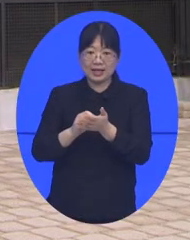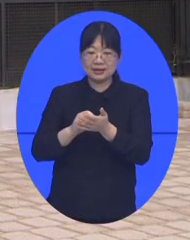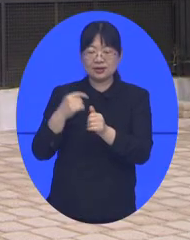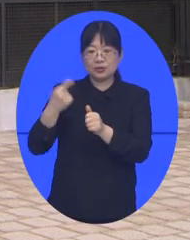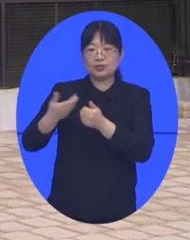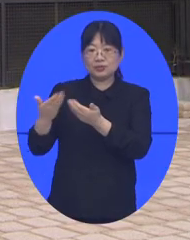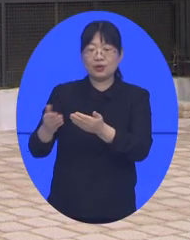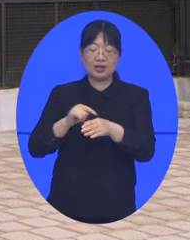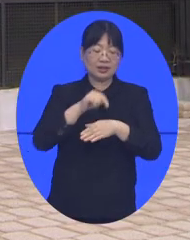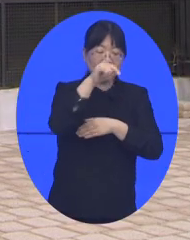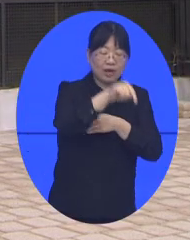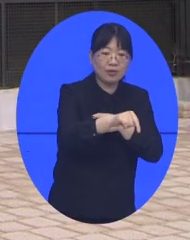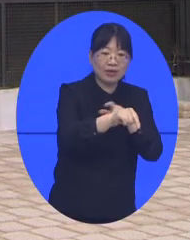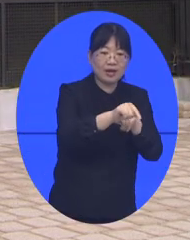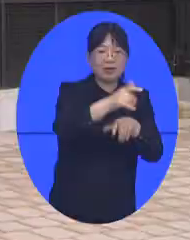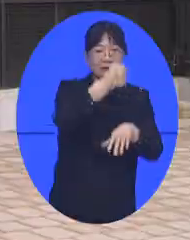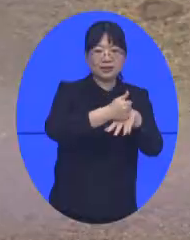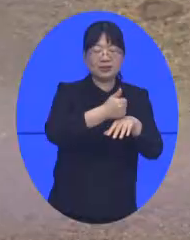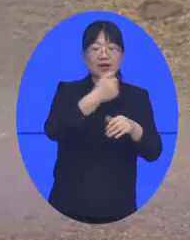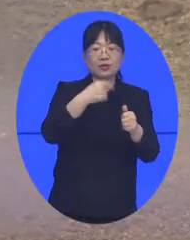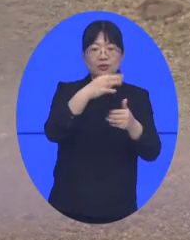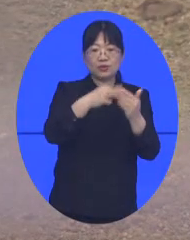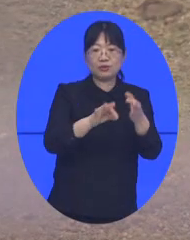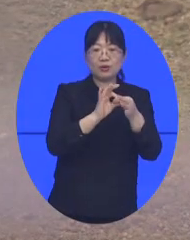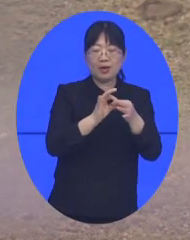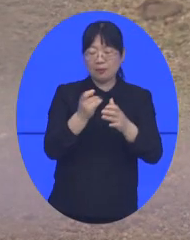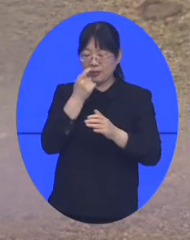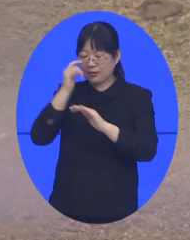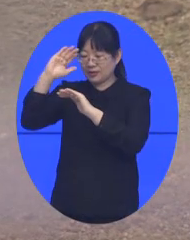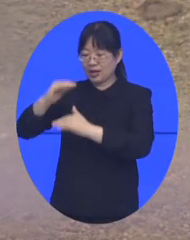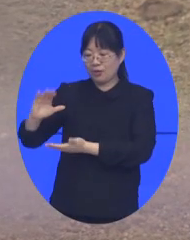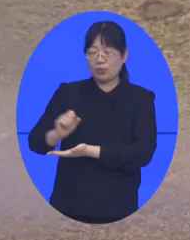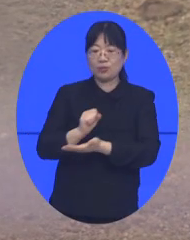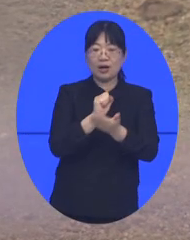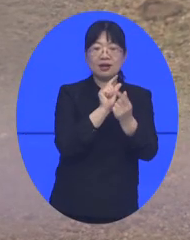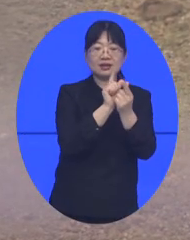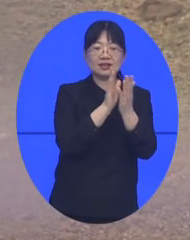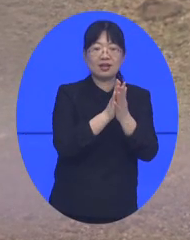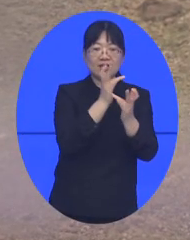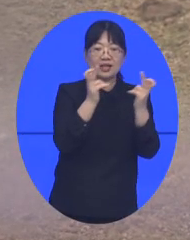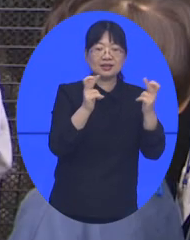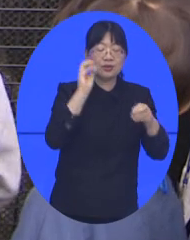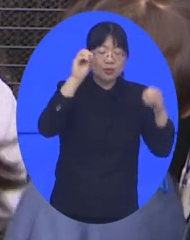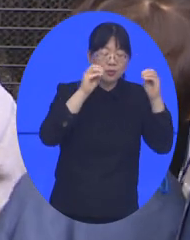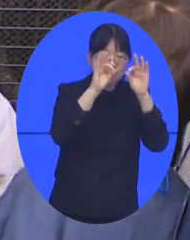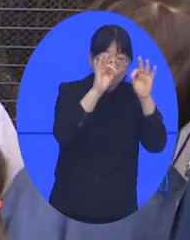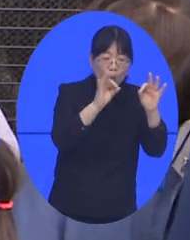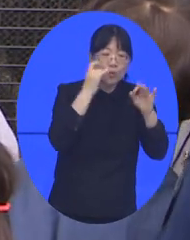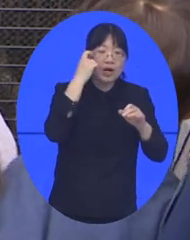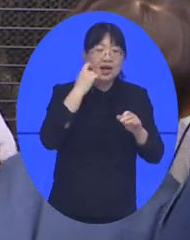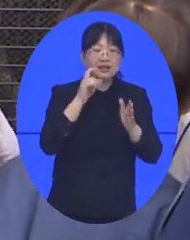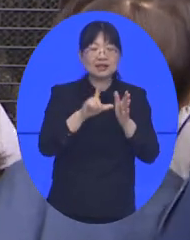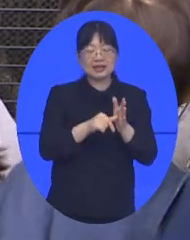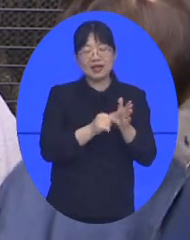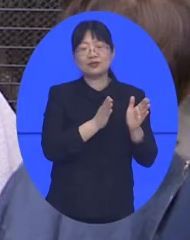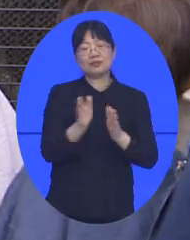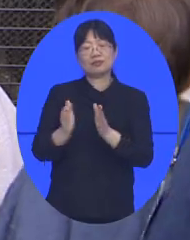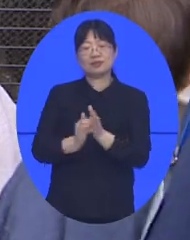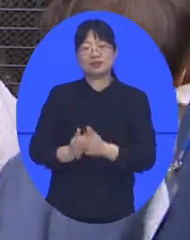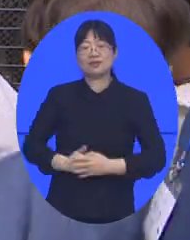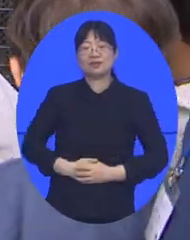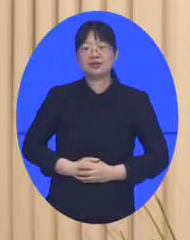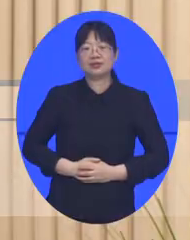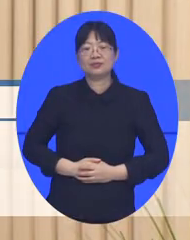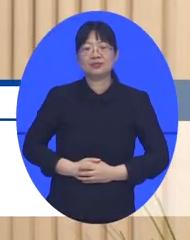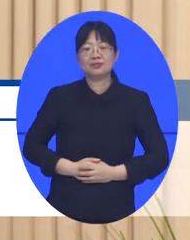마지막으로 야외 교육 프로그램을 통해 아이들이 배운 내용을 토대로 직접 야생동물을 보고 느낄 수 있는 시간을 가집니다